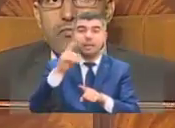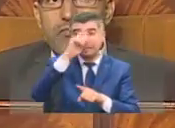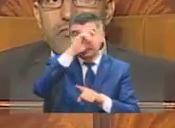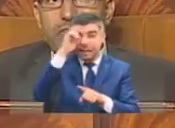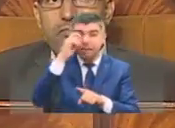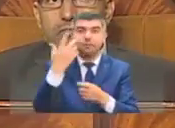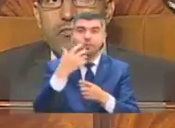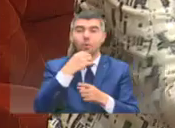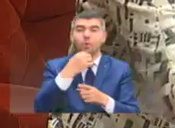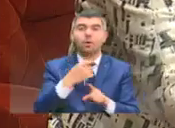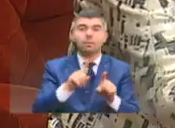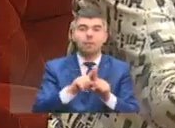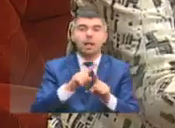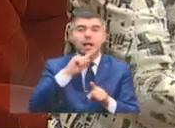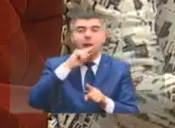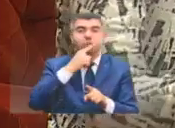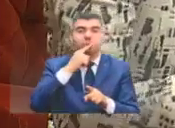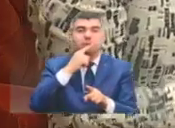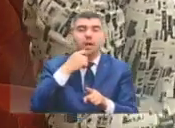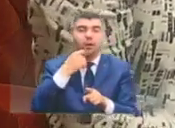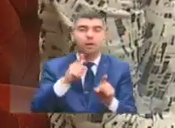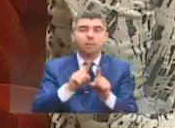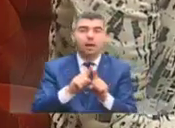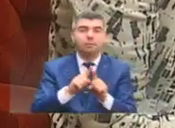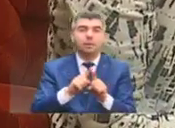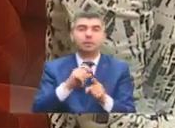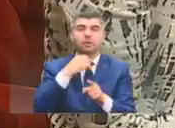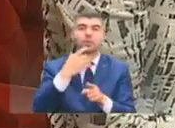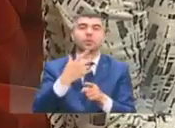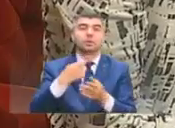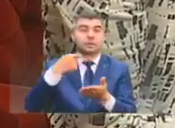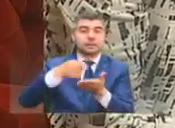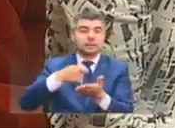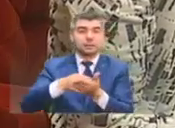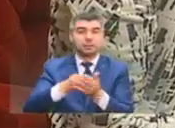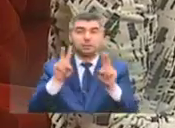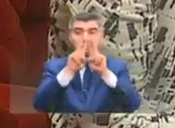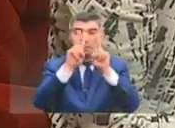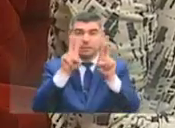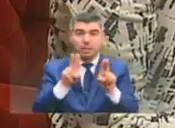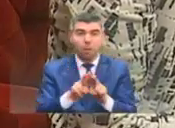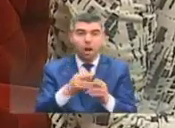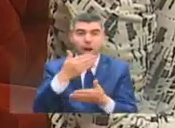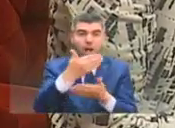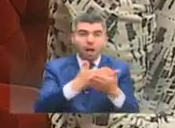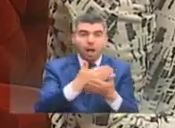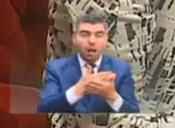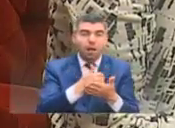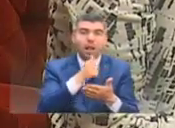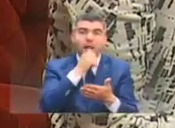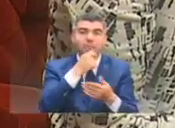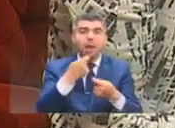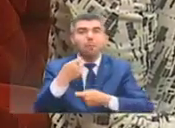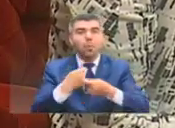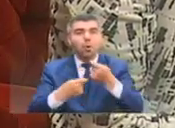الناس كيخلصوا جوج الفاتورات، الفاتورة ديال الماء غير صالح للشرب اللي كتزود به زاكورة، والماء اللي كيتباع في الزناقي